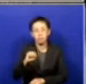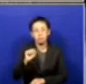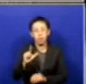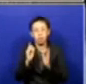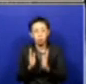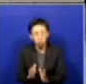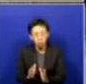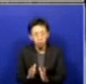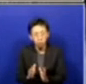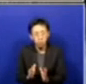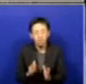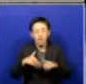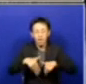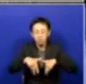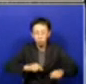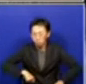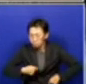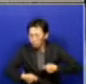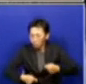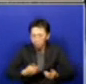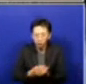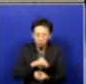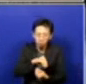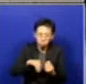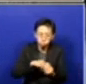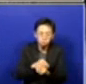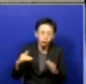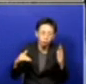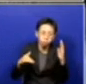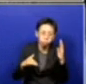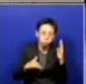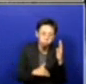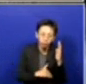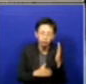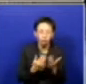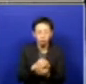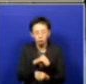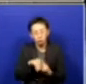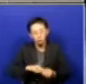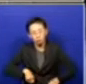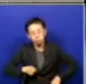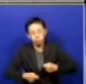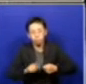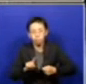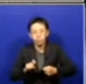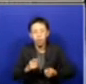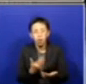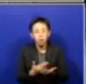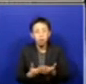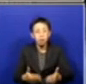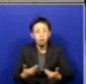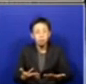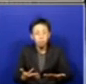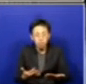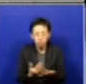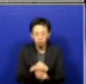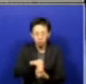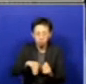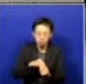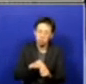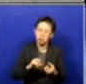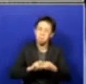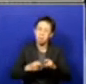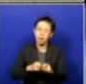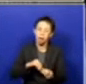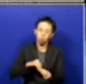ลังซื้อของประเทศหดหายการบริโภคภายในหดหายเพราะไม่มีรายได้และเศรษฐกิจก็จะยิ่งฝืดเคืองและอ